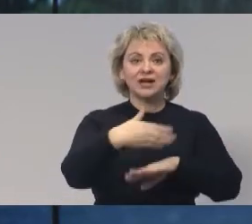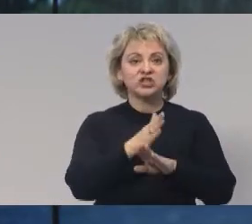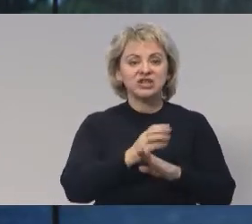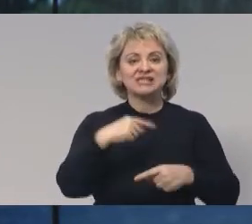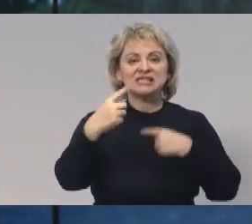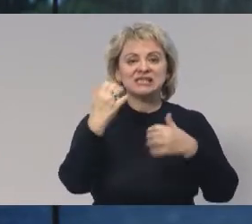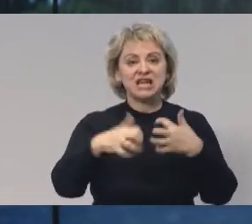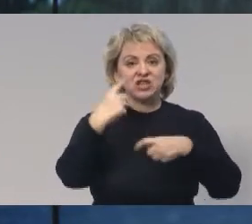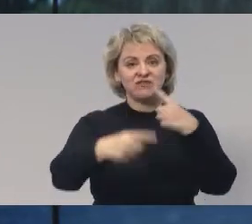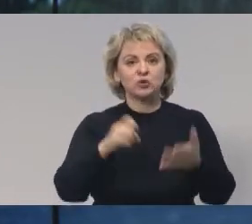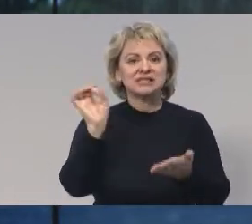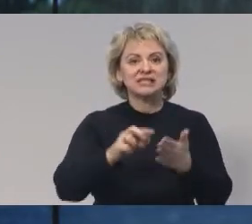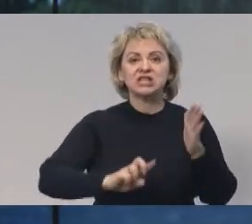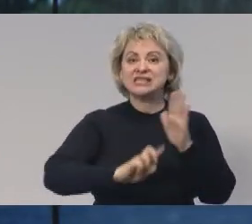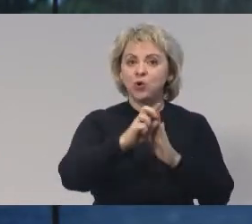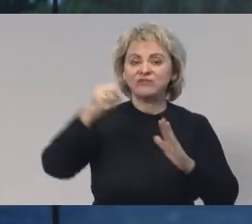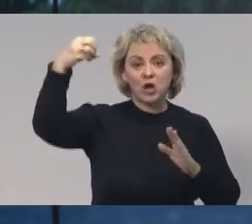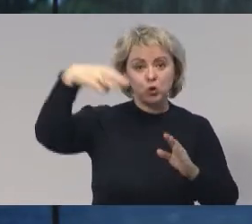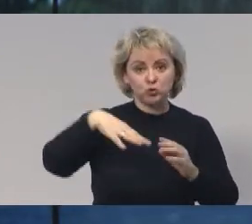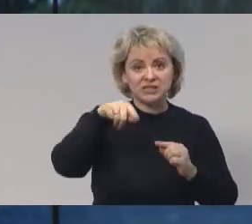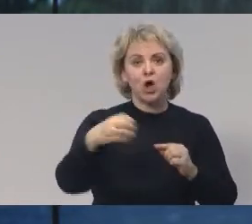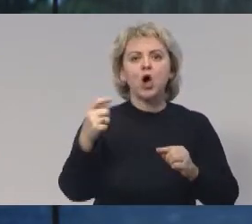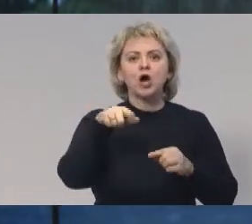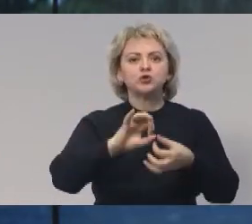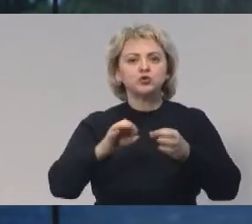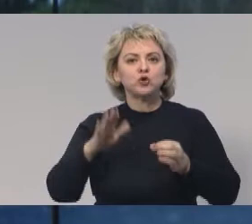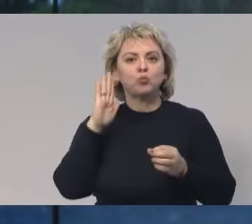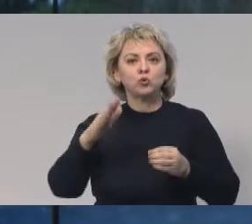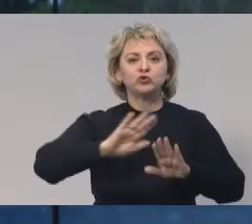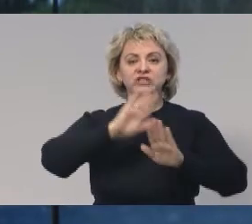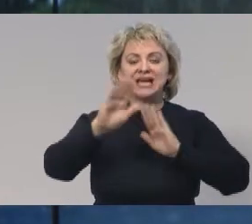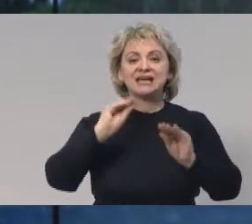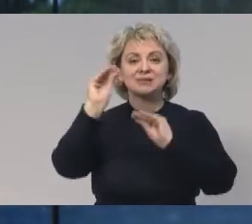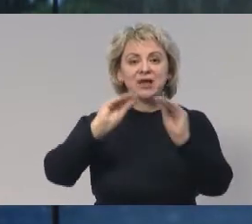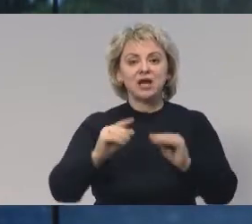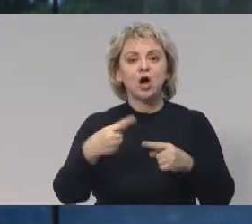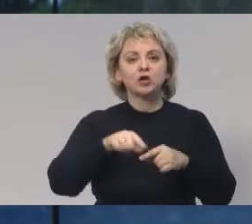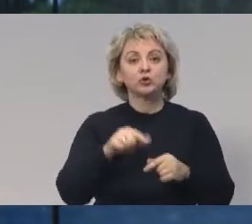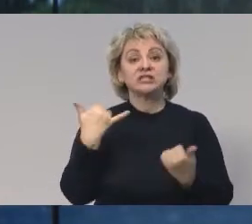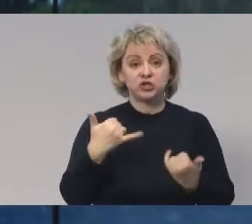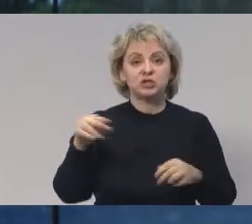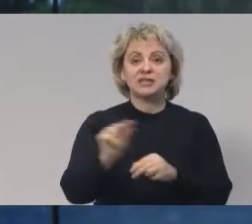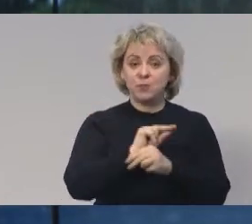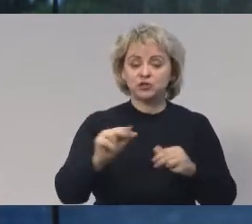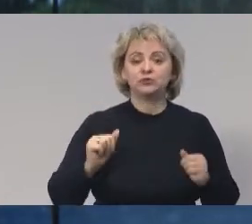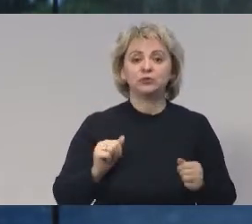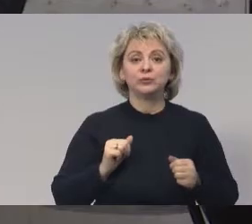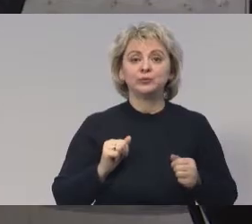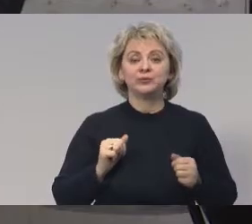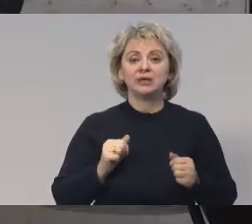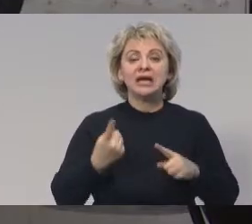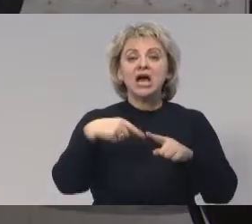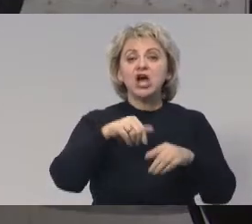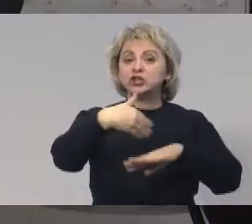часть средневековой центральной церковной люстры. А еще она деталь будущей выставки, экспонаты которой сейчас реставрируют.